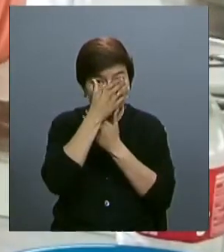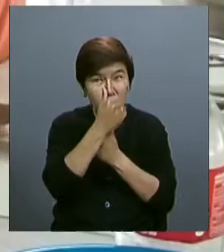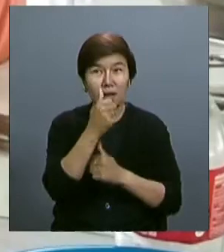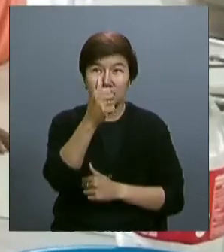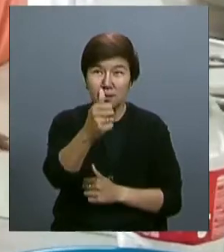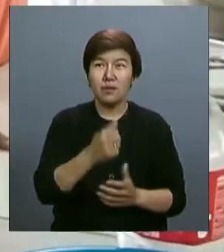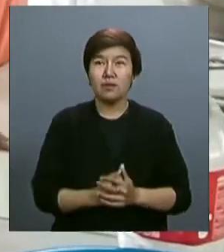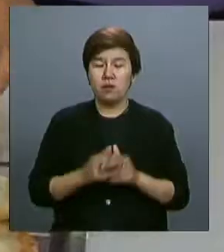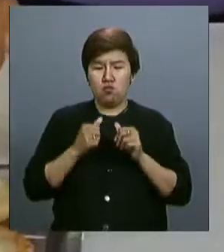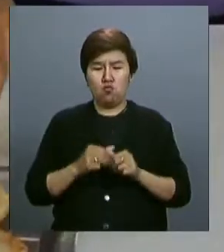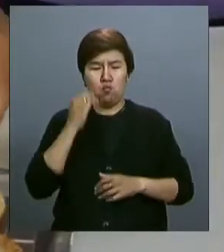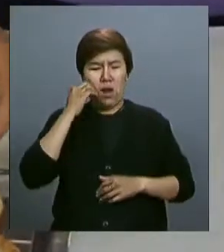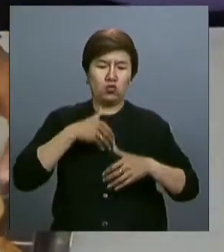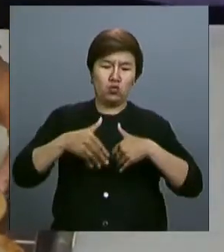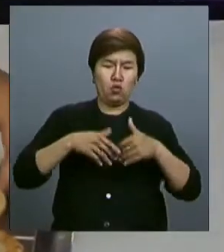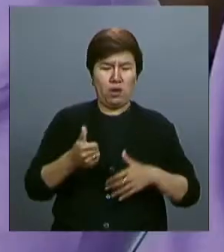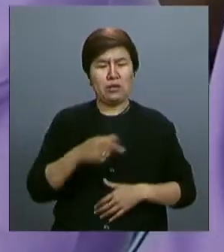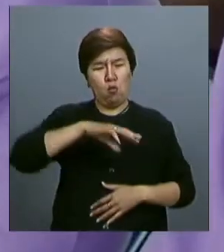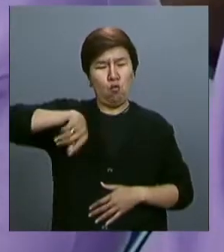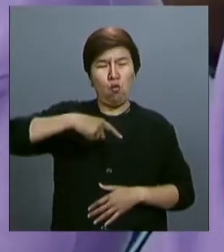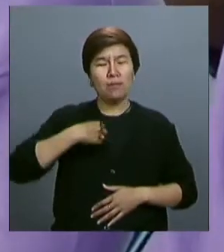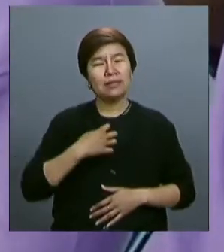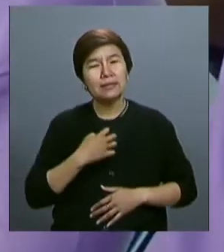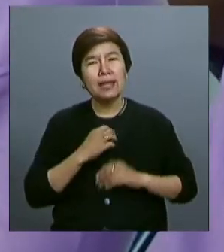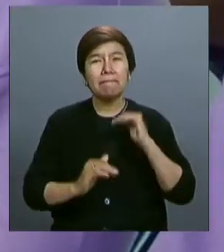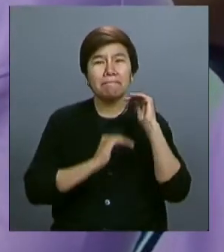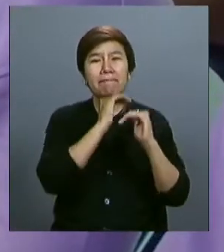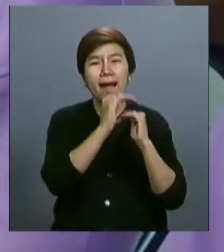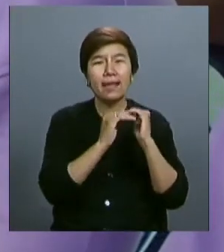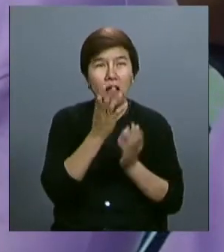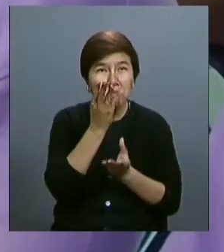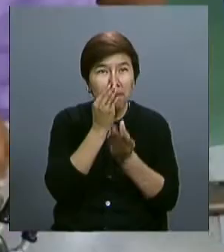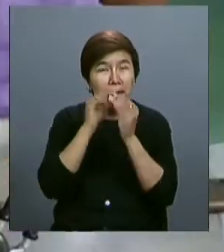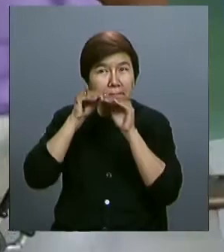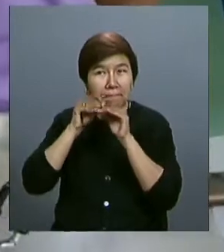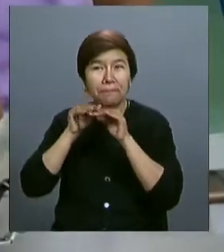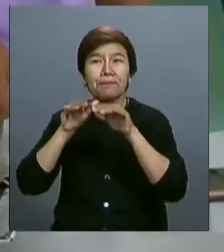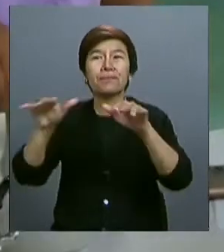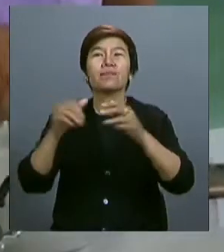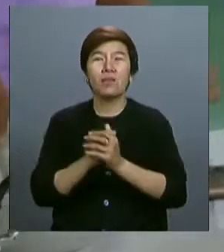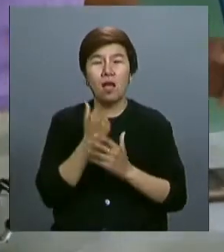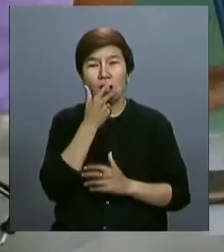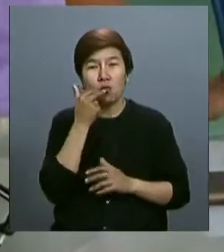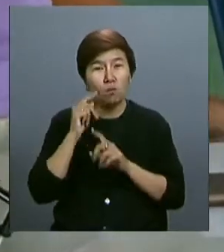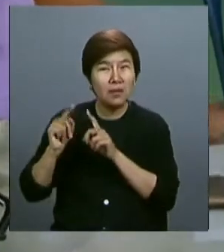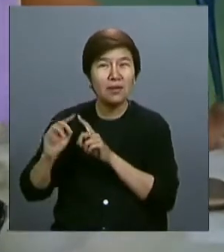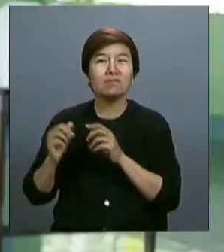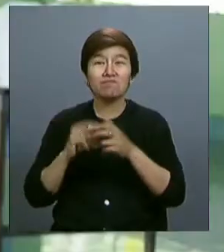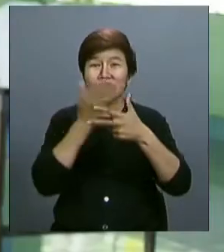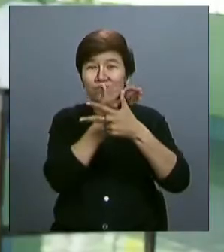ชนนี้ได้พัฒนาเอาไปเผยแพร่ไม่ได ้วันนี ้ขนมจองหมูแล้วก็ต้ม